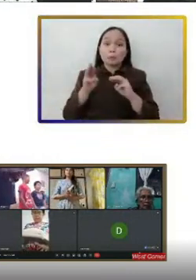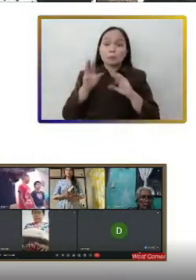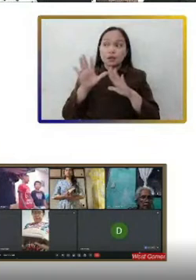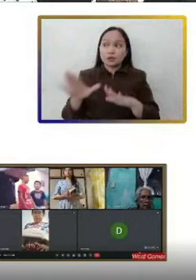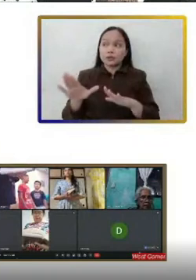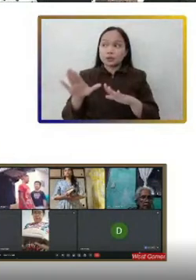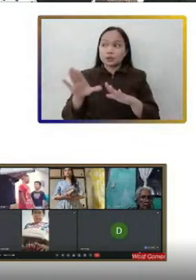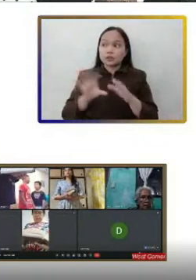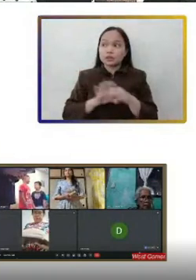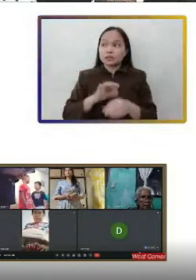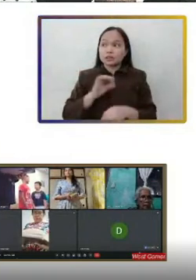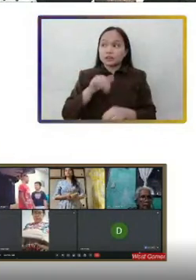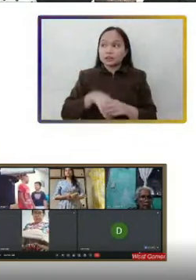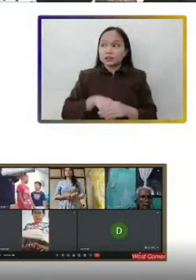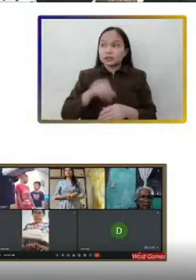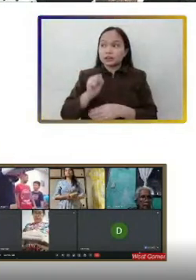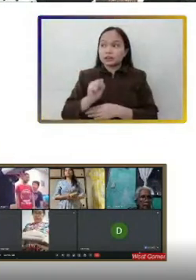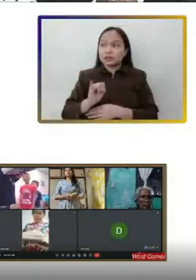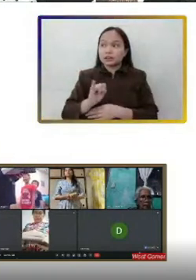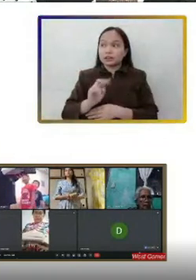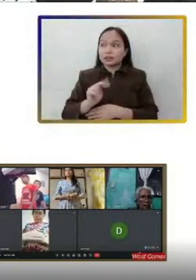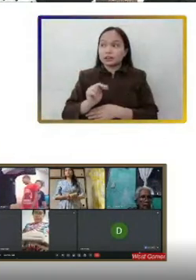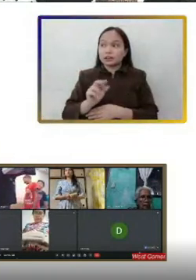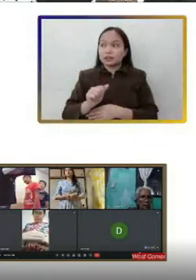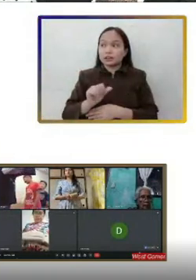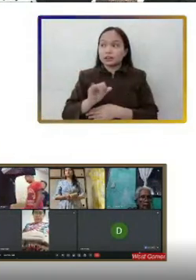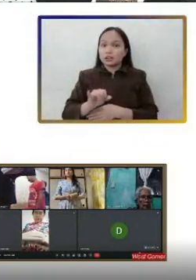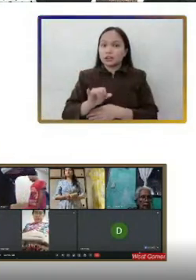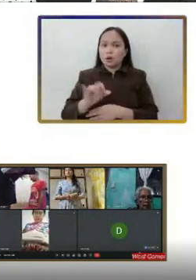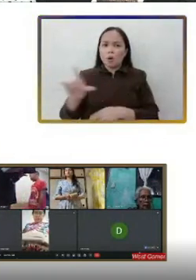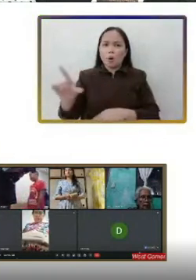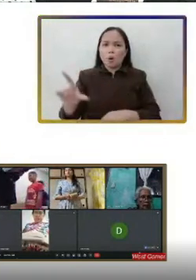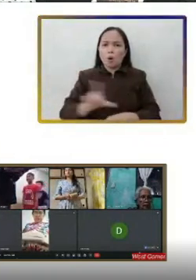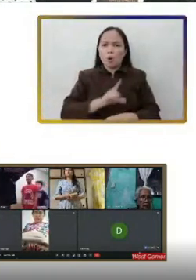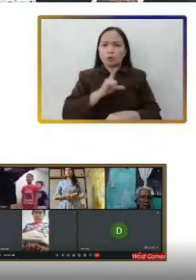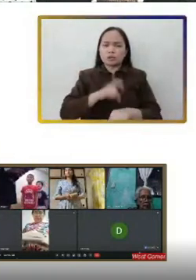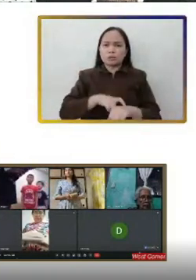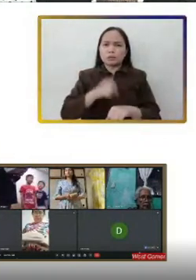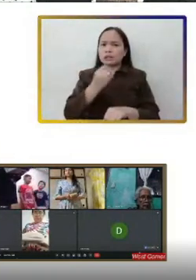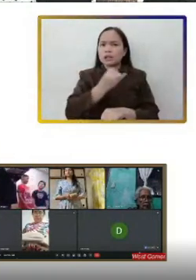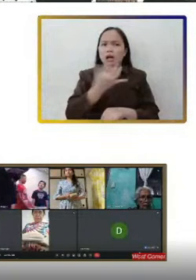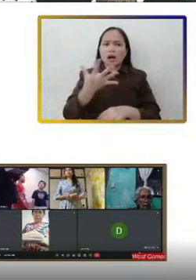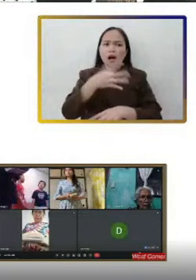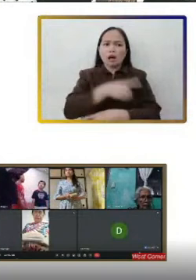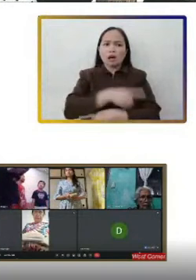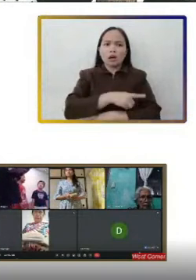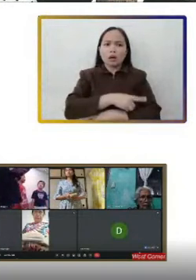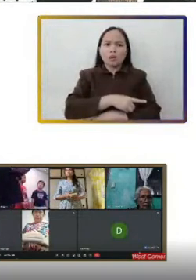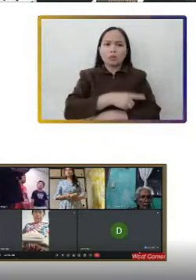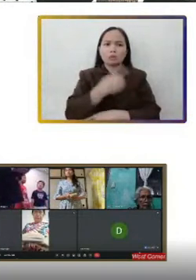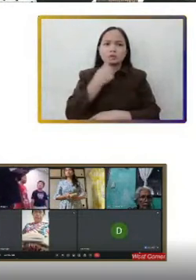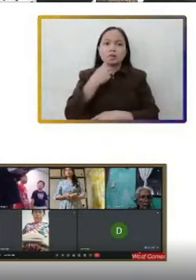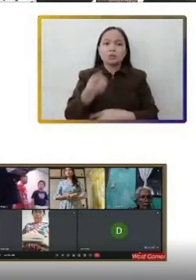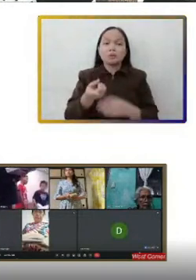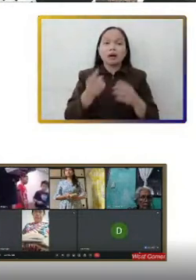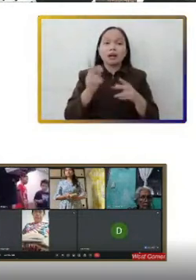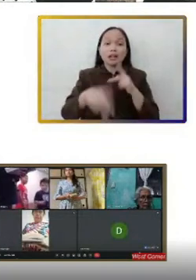mountain of Sinai. Remember that? Nawala, ilang araw lang nawala si Moses. Sabi ng mga tao, hindi na babalik